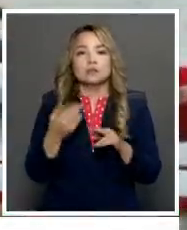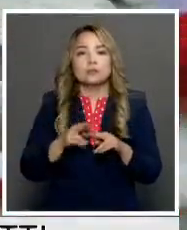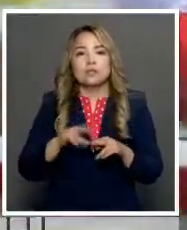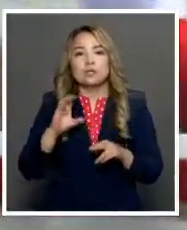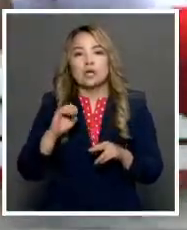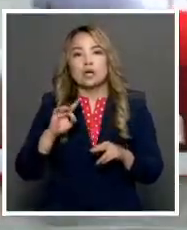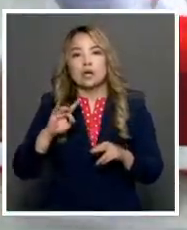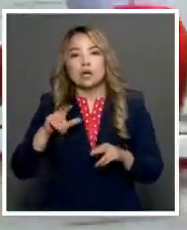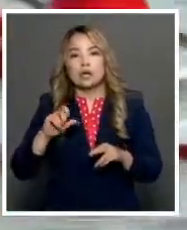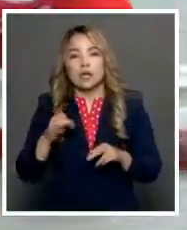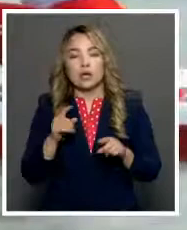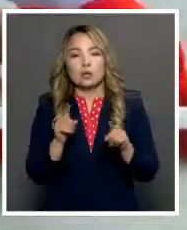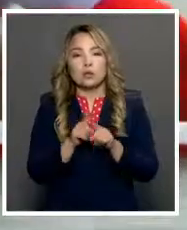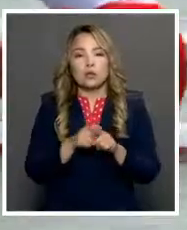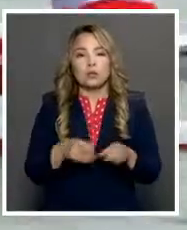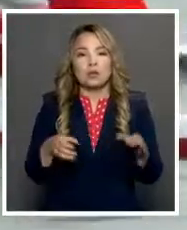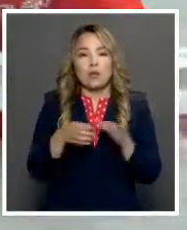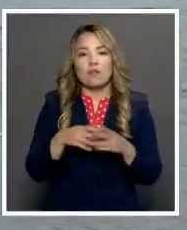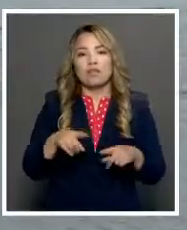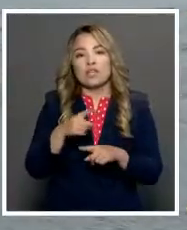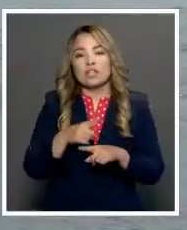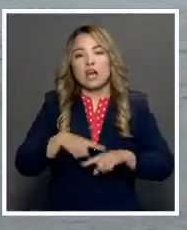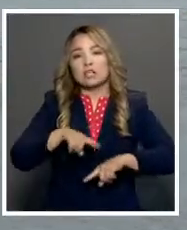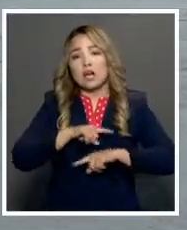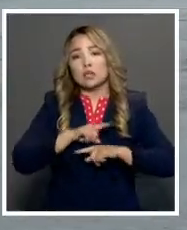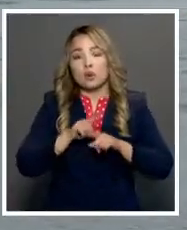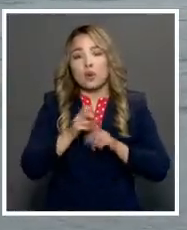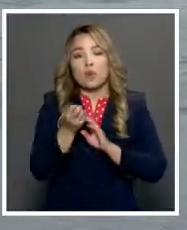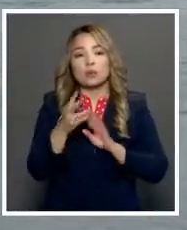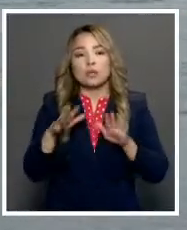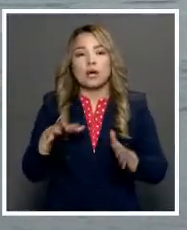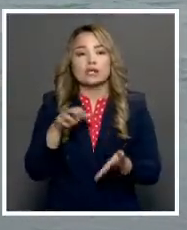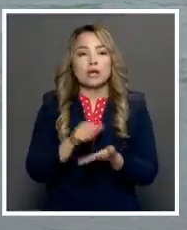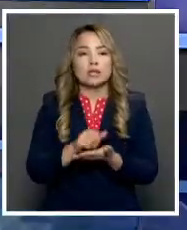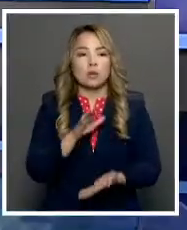мен Тимофей Емельяновтар финалдық жарысты 12-ші орында аяқтады.